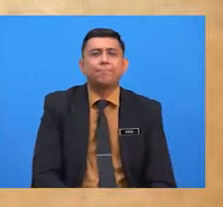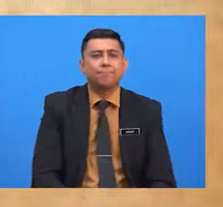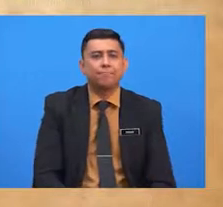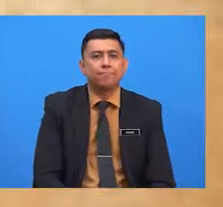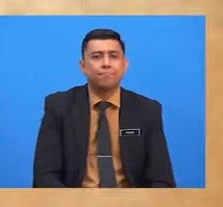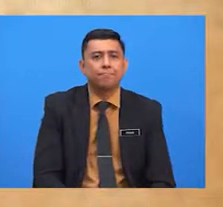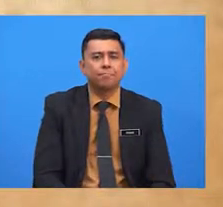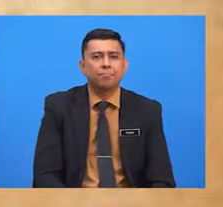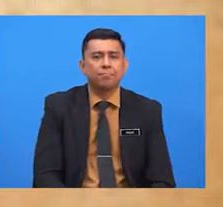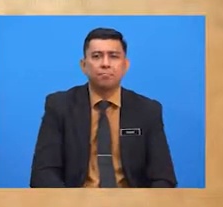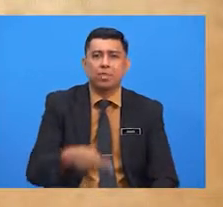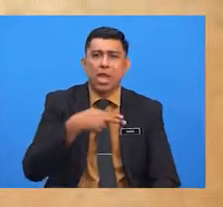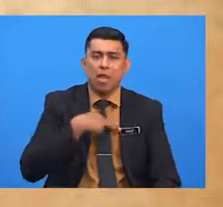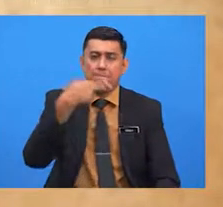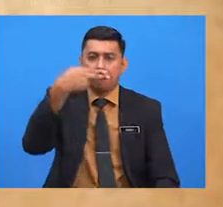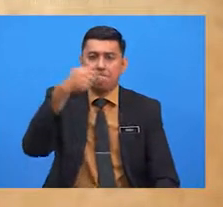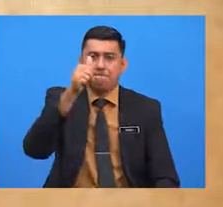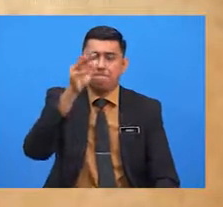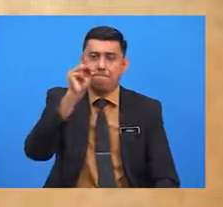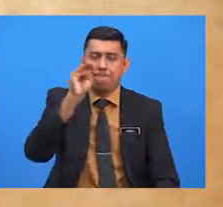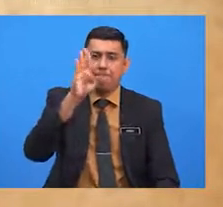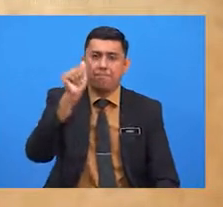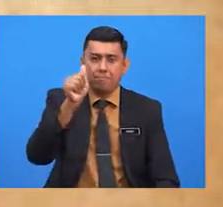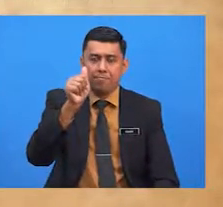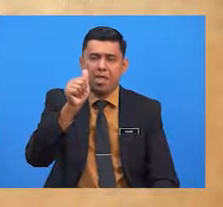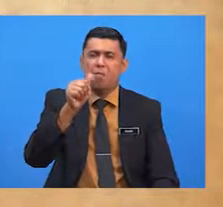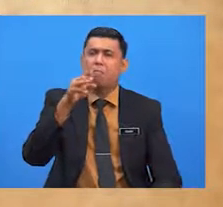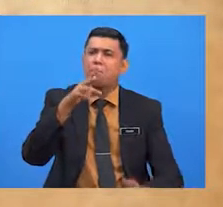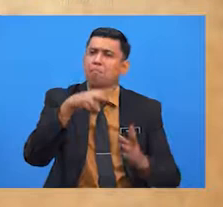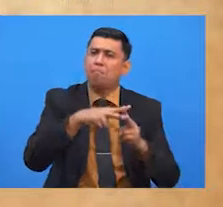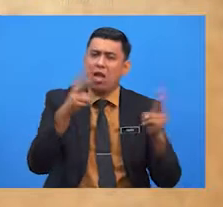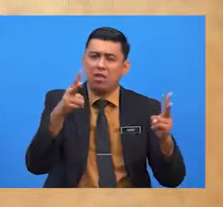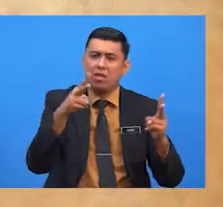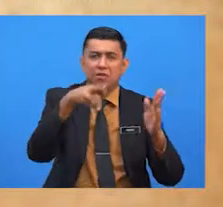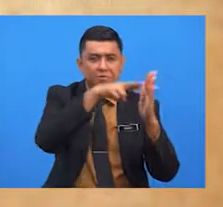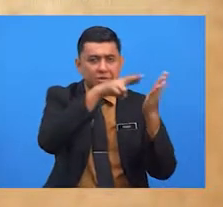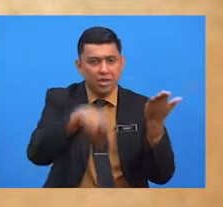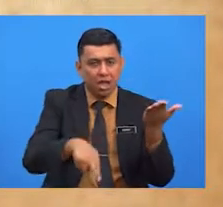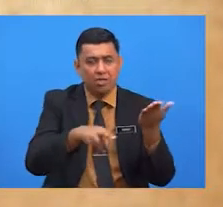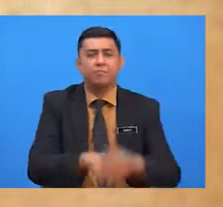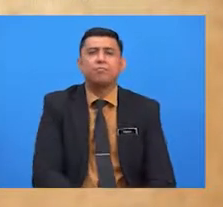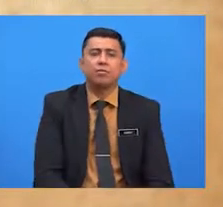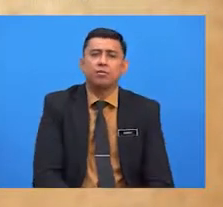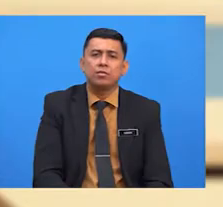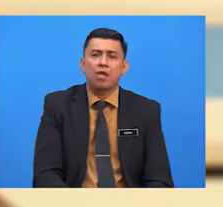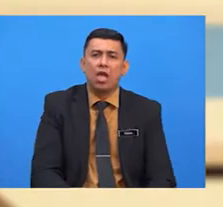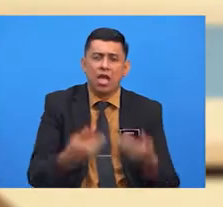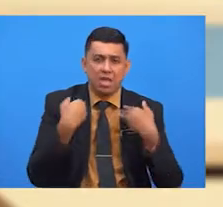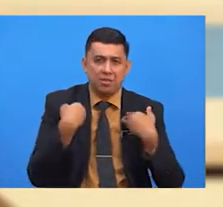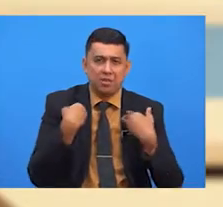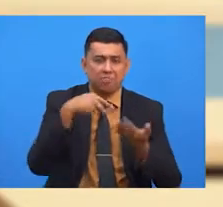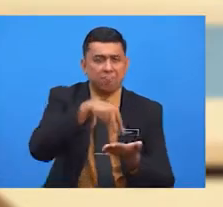Golongan hamba berada pada kedudukan paling rendah. Hamba ini terdiri daripada